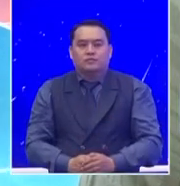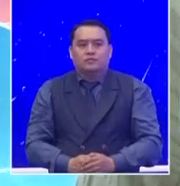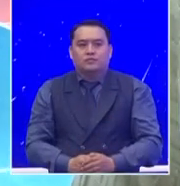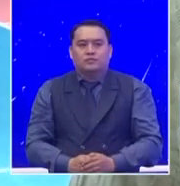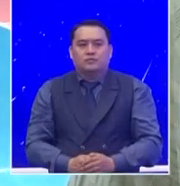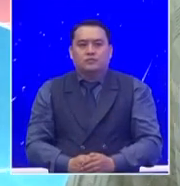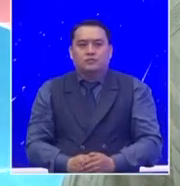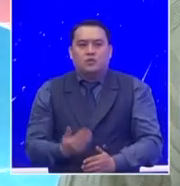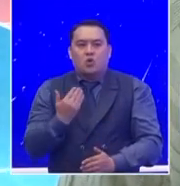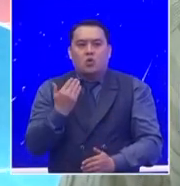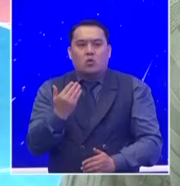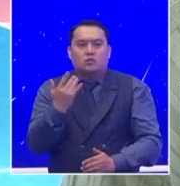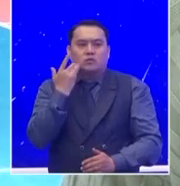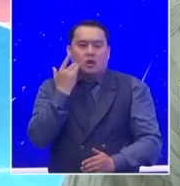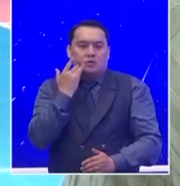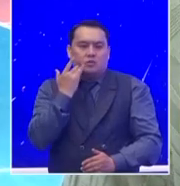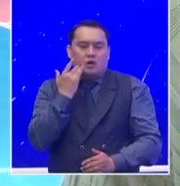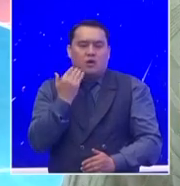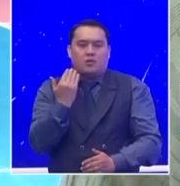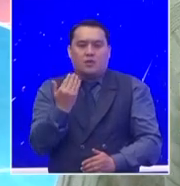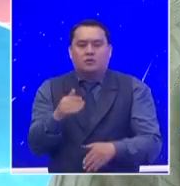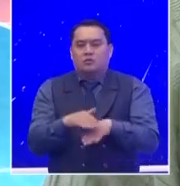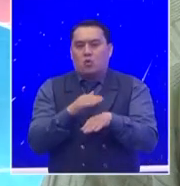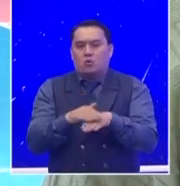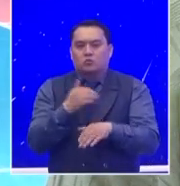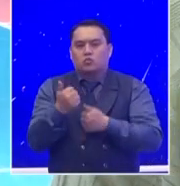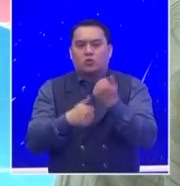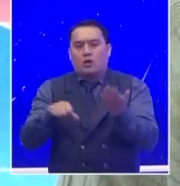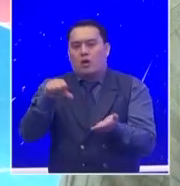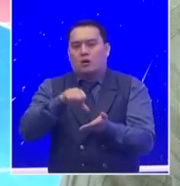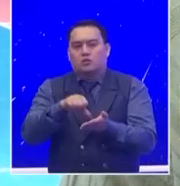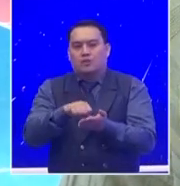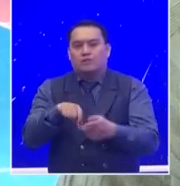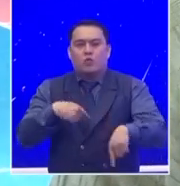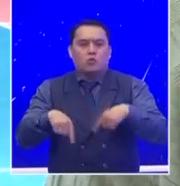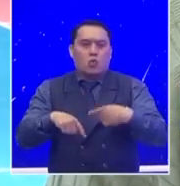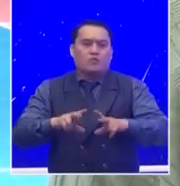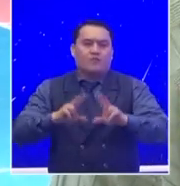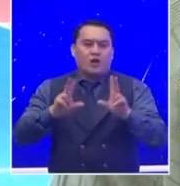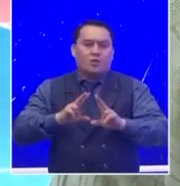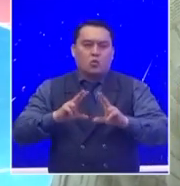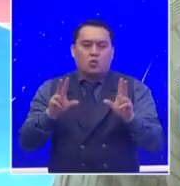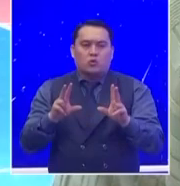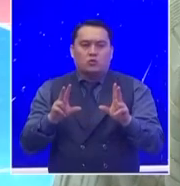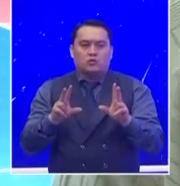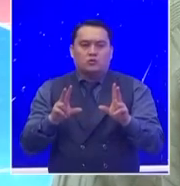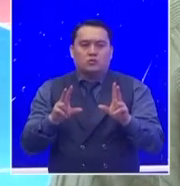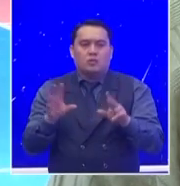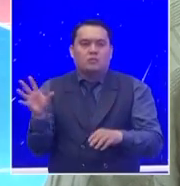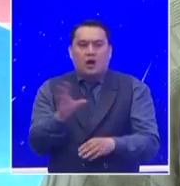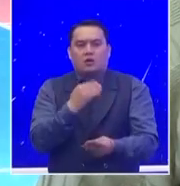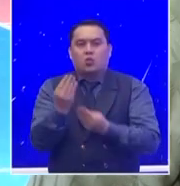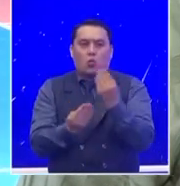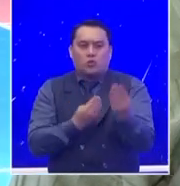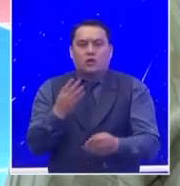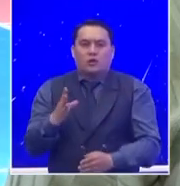көп жыл адам еді. Осындай жаңағы турнирлерге қатысып, футбол, волейбол болсын, бәрінде